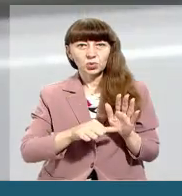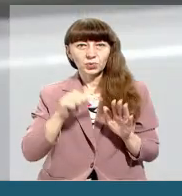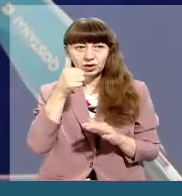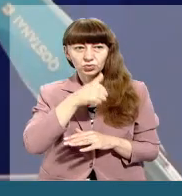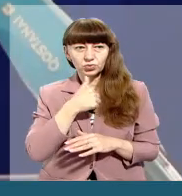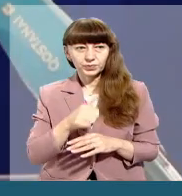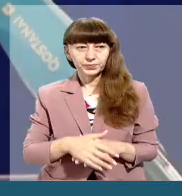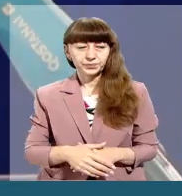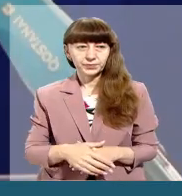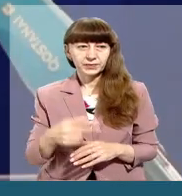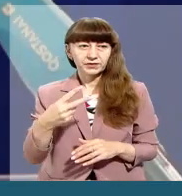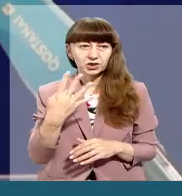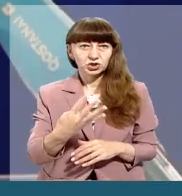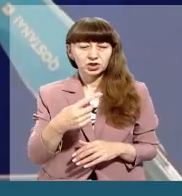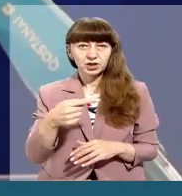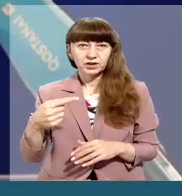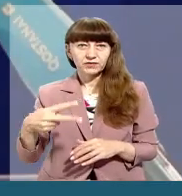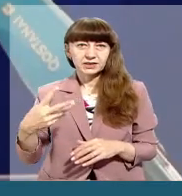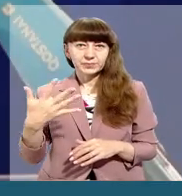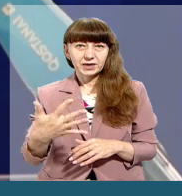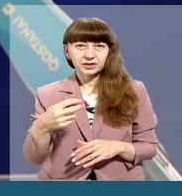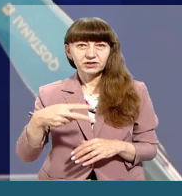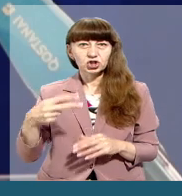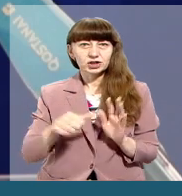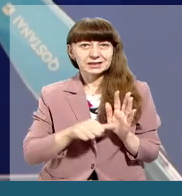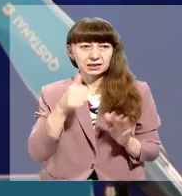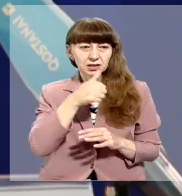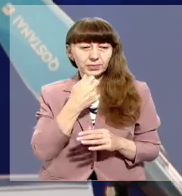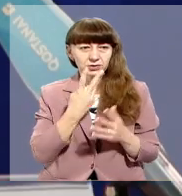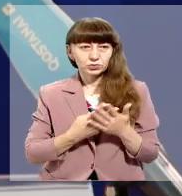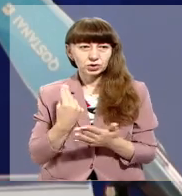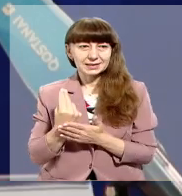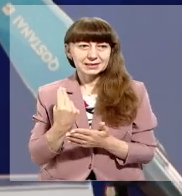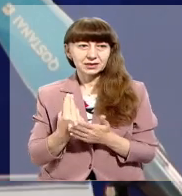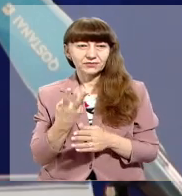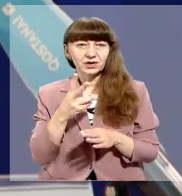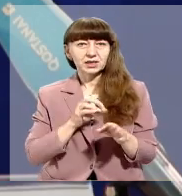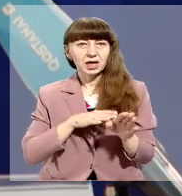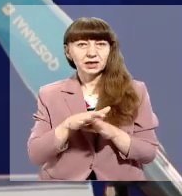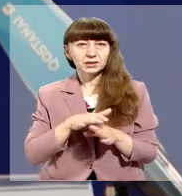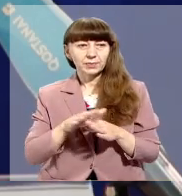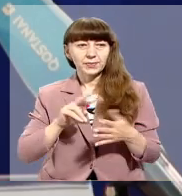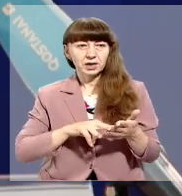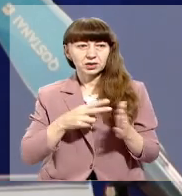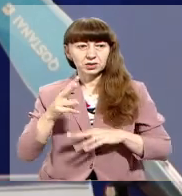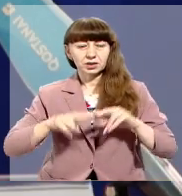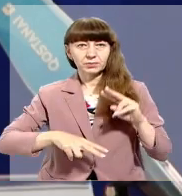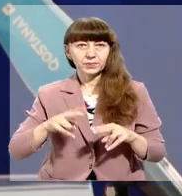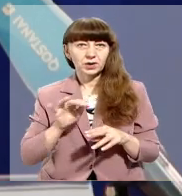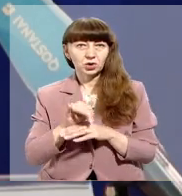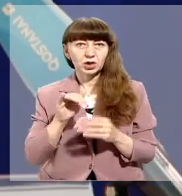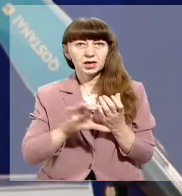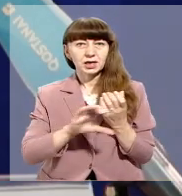году. На 2024-2026 года предусмотрены средства на реализацию проекта по строительству